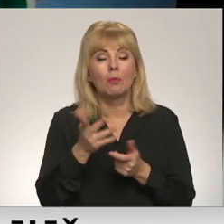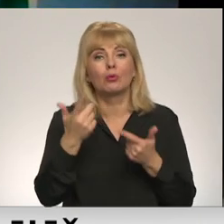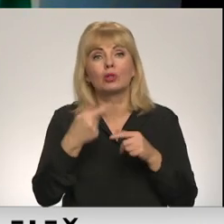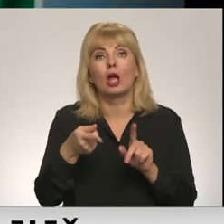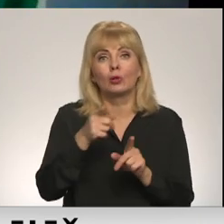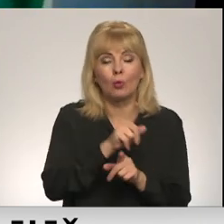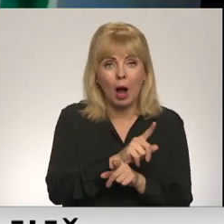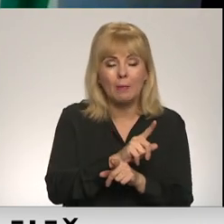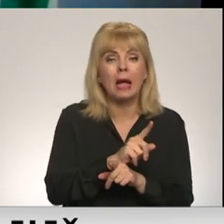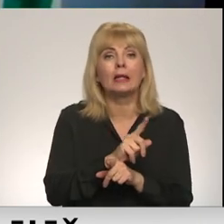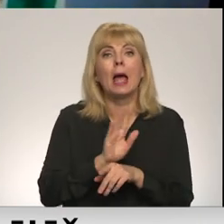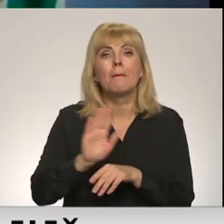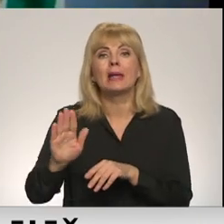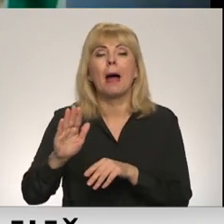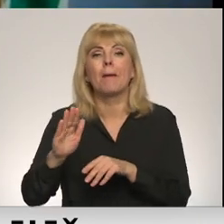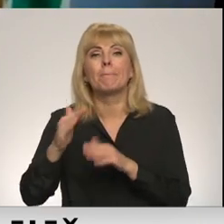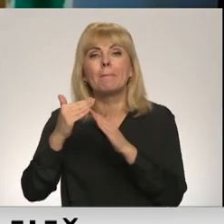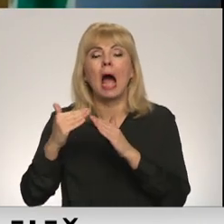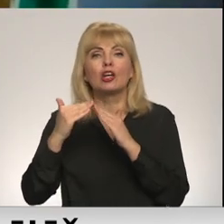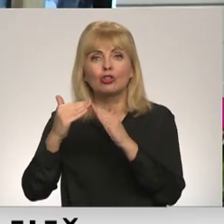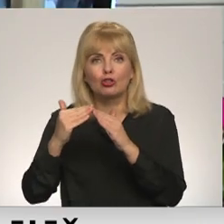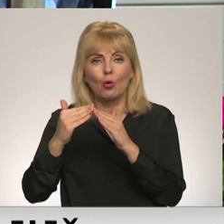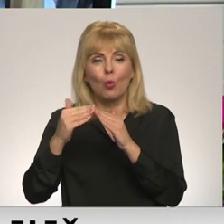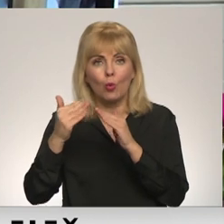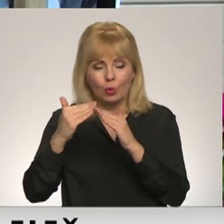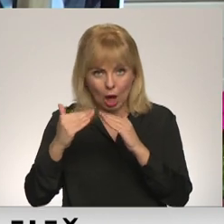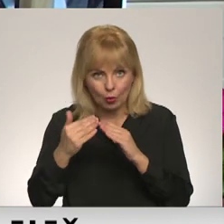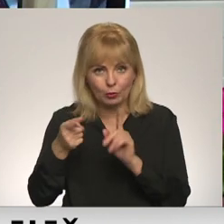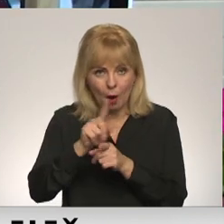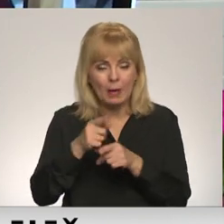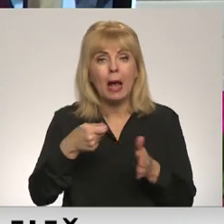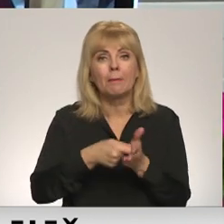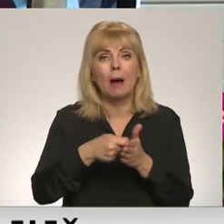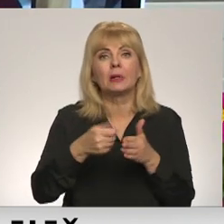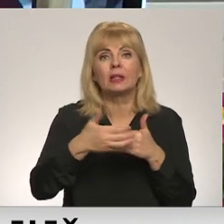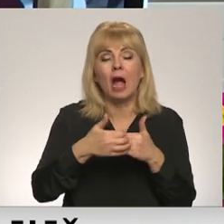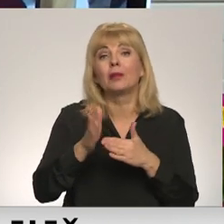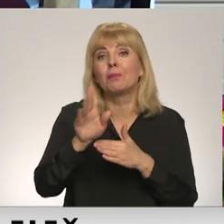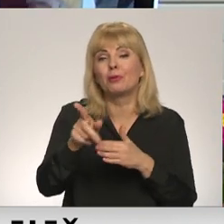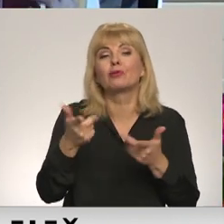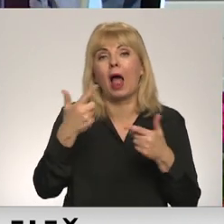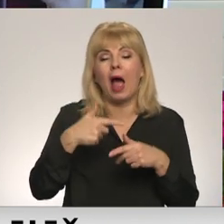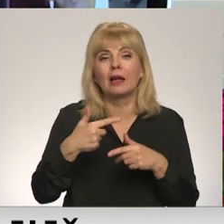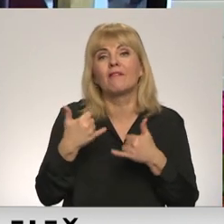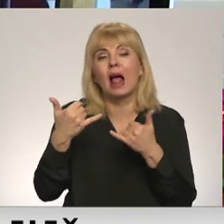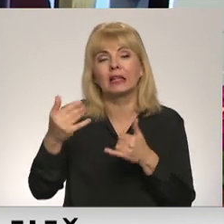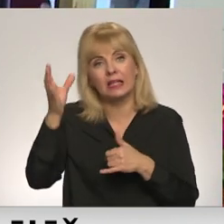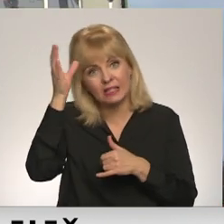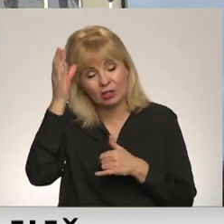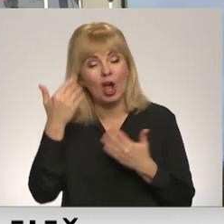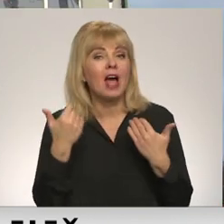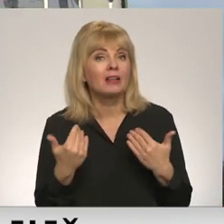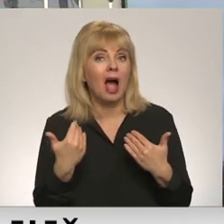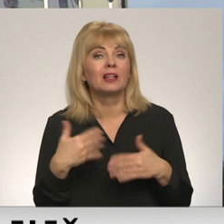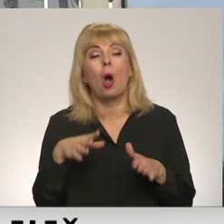jumtu piemājas šķūnītim un beidzot pabarot kaķi, kā arī beidzot krietni vairāk laika veltīt zinātnē. Jau tagad